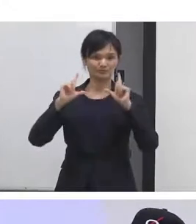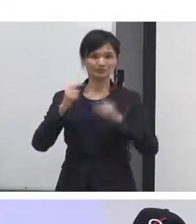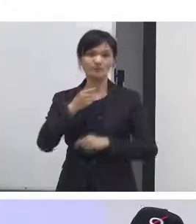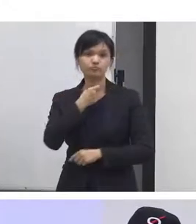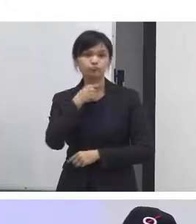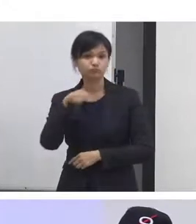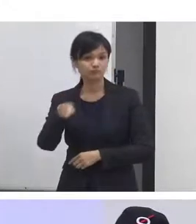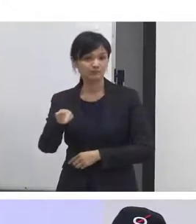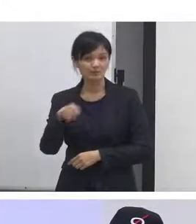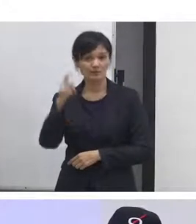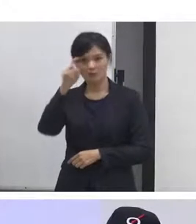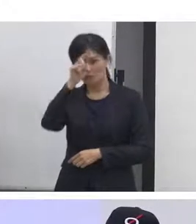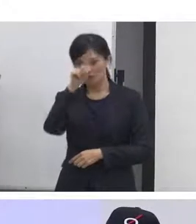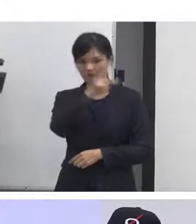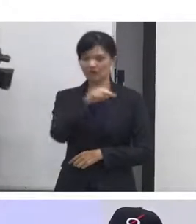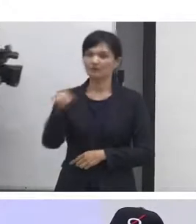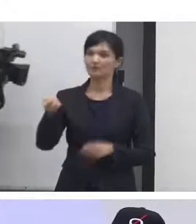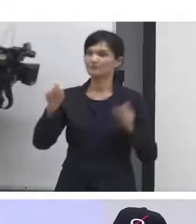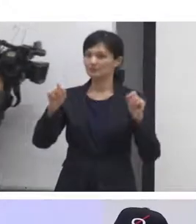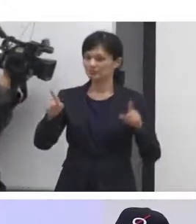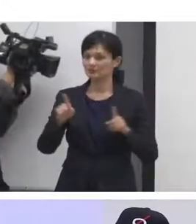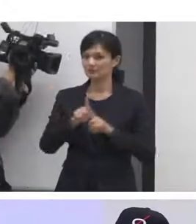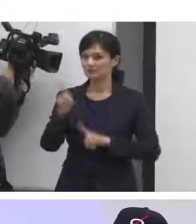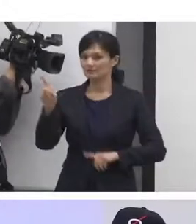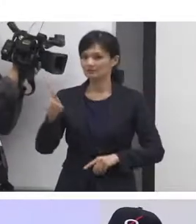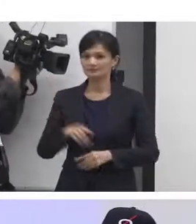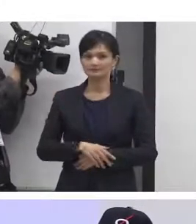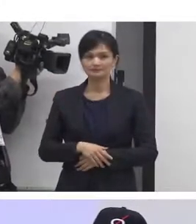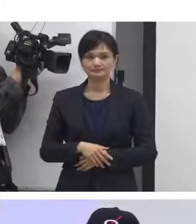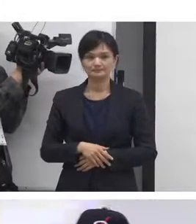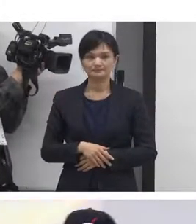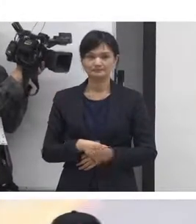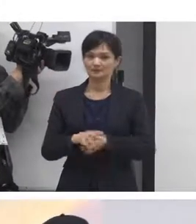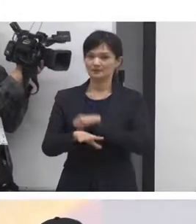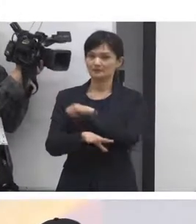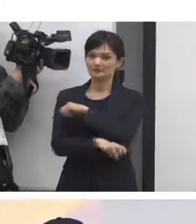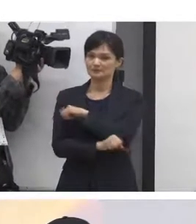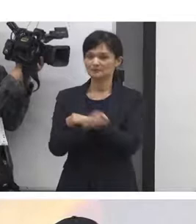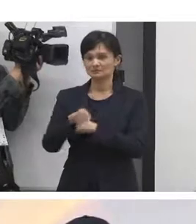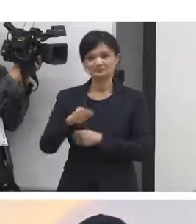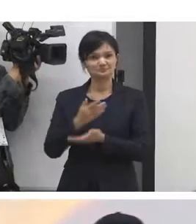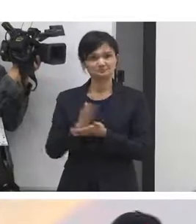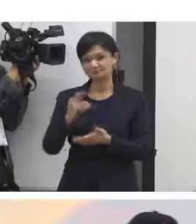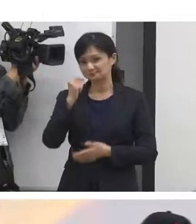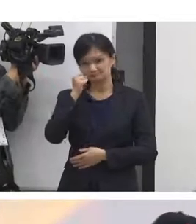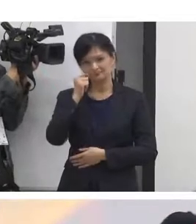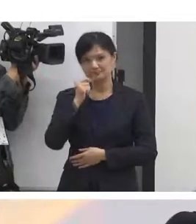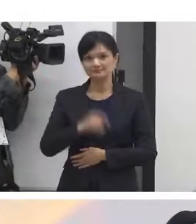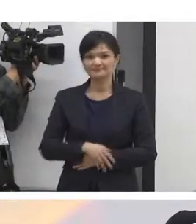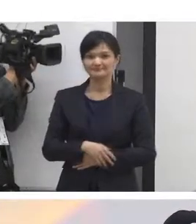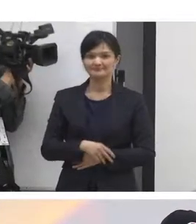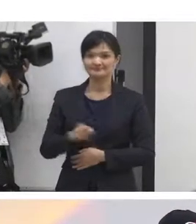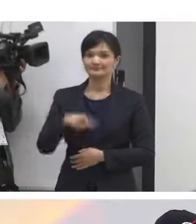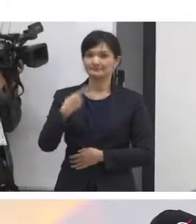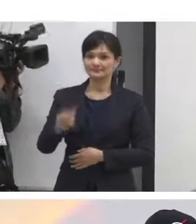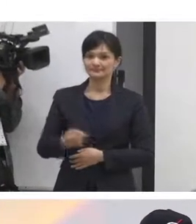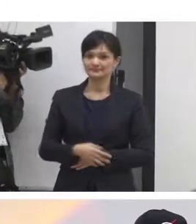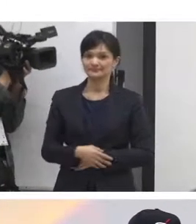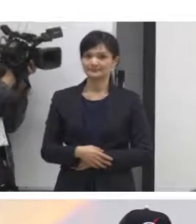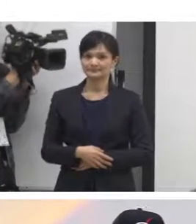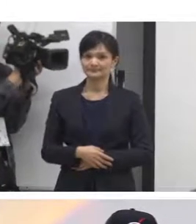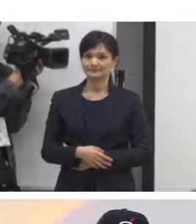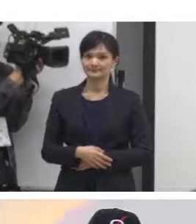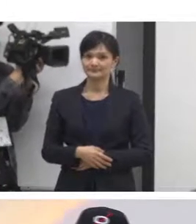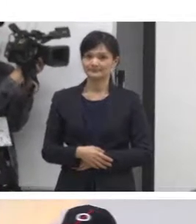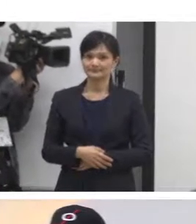期待上的落差，会造成说很多的问题其实没办法从根源去解决。再来是钱，当然 我不会